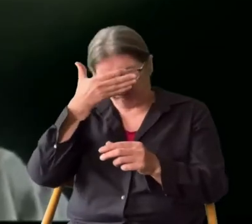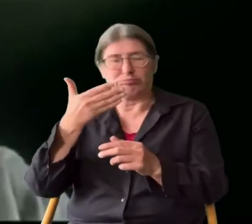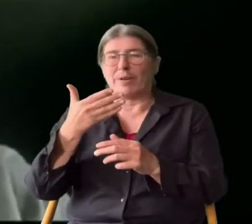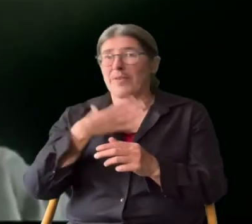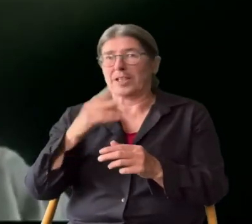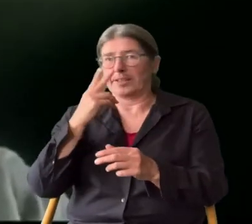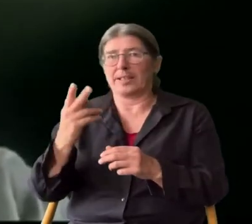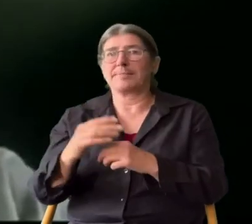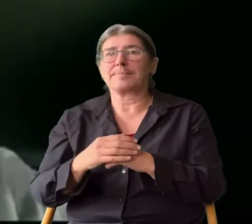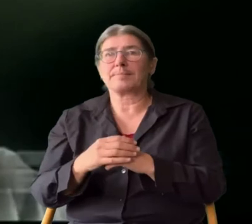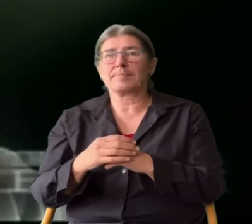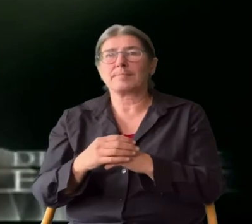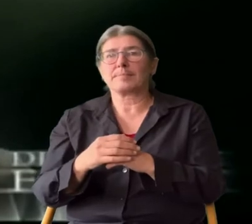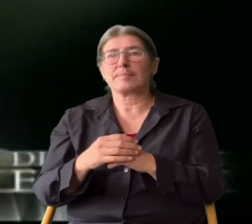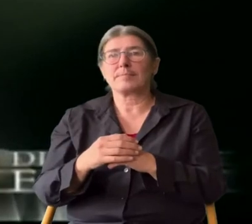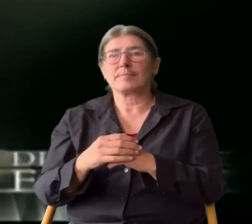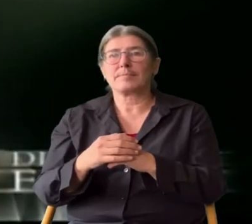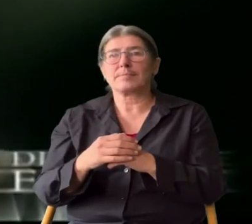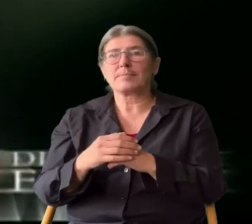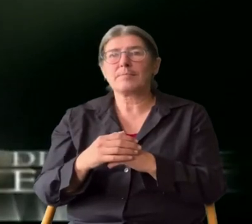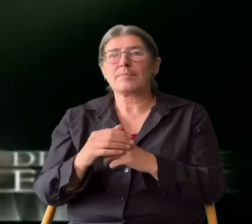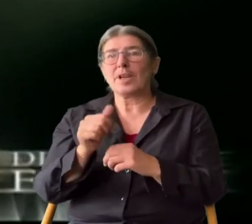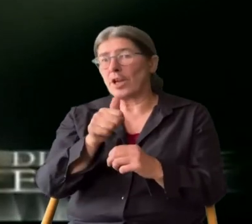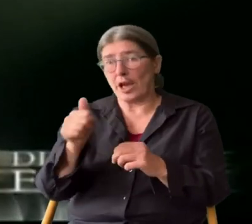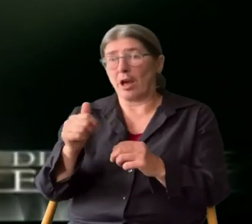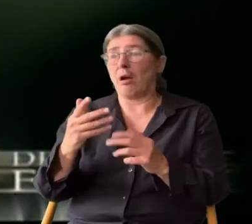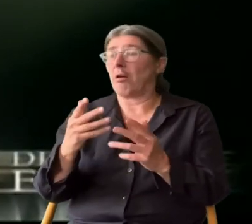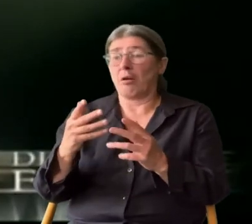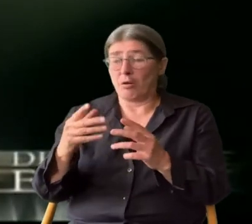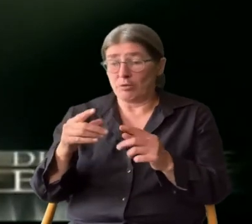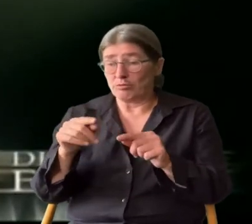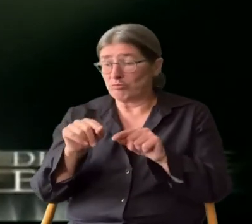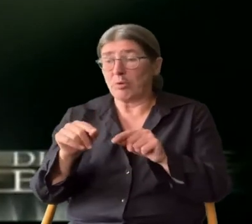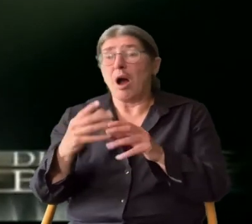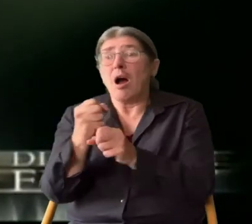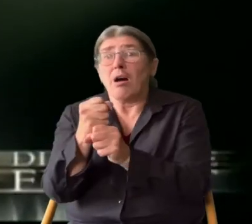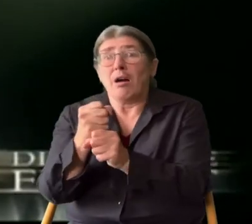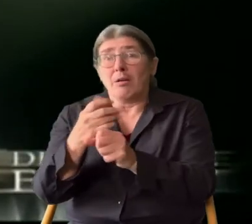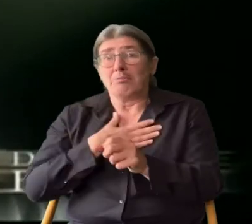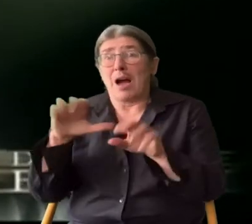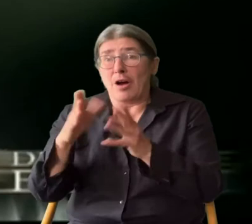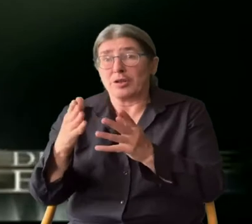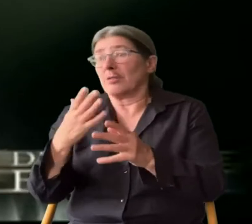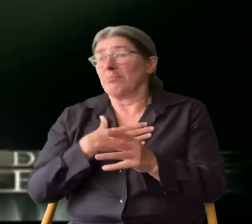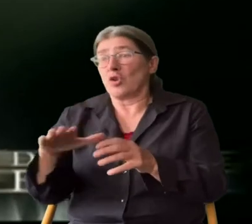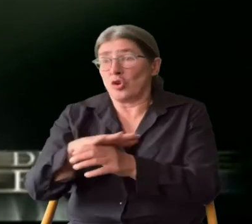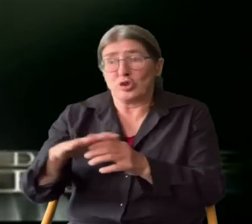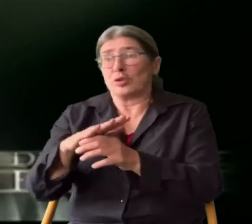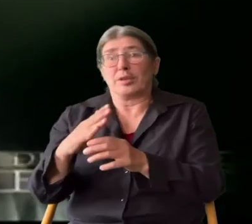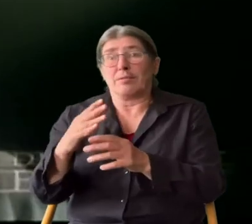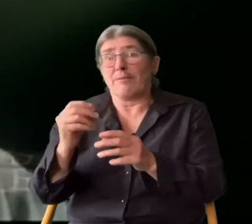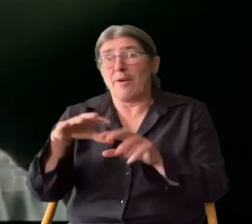Jeder hat sich immer an seinem Haus und seinem Vermögen oder seinem Grundstück oder sonst was geklammert und wollte es einfach